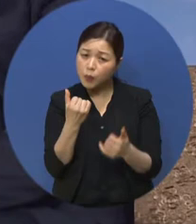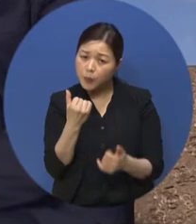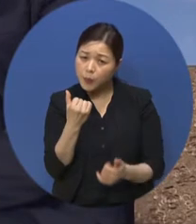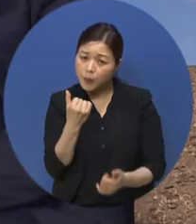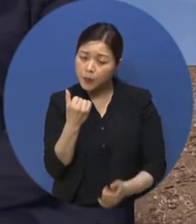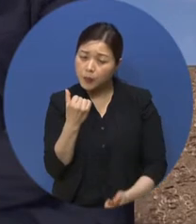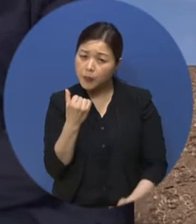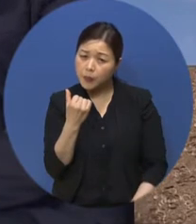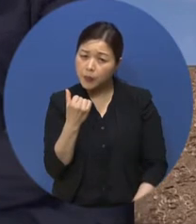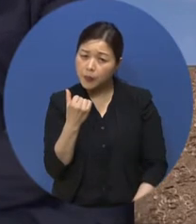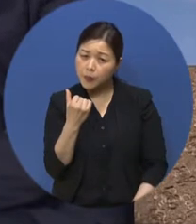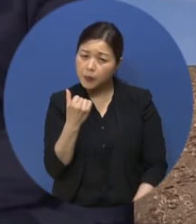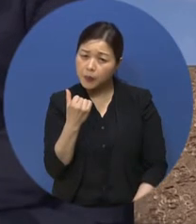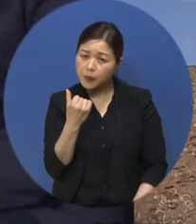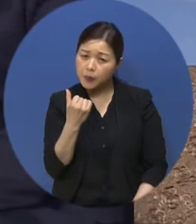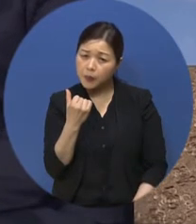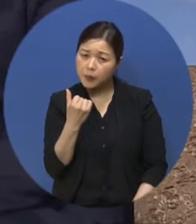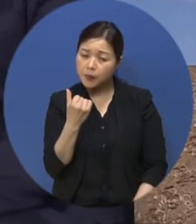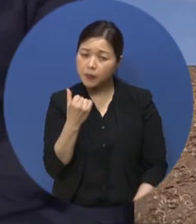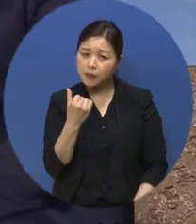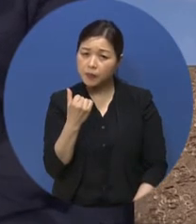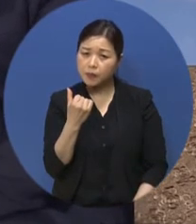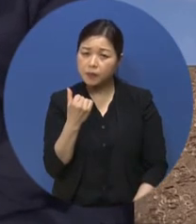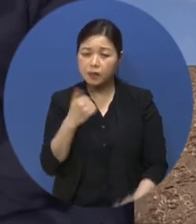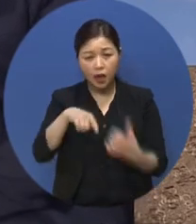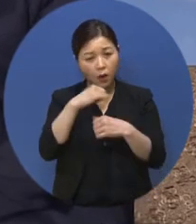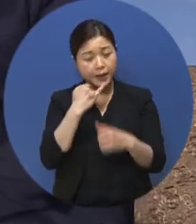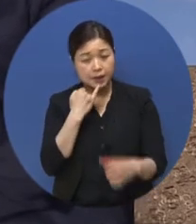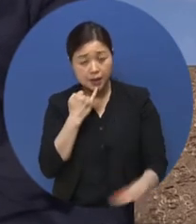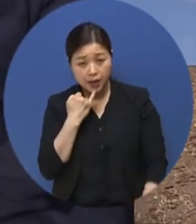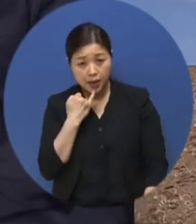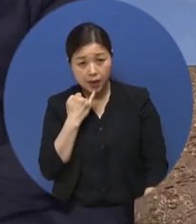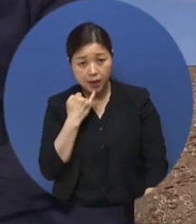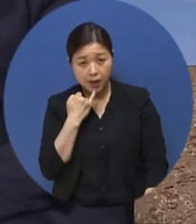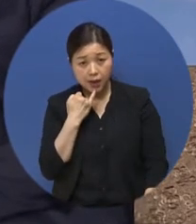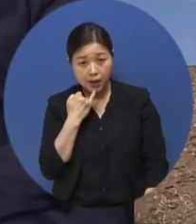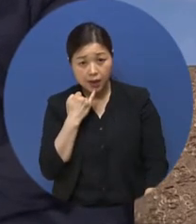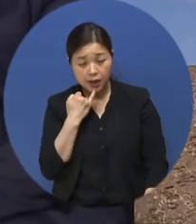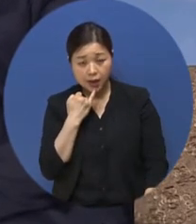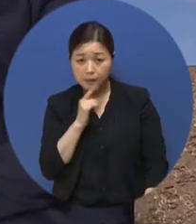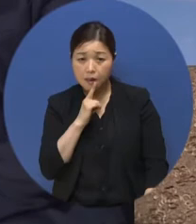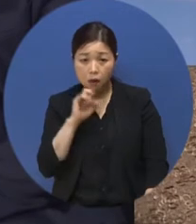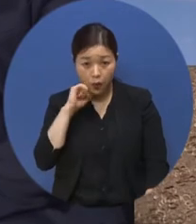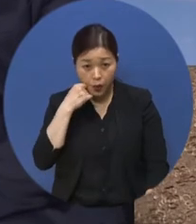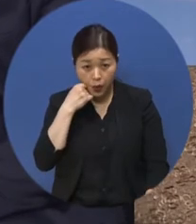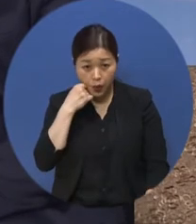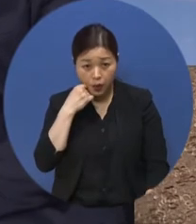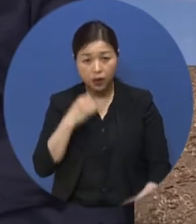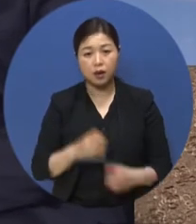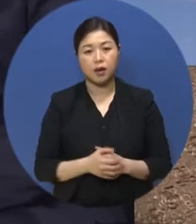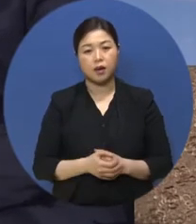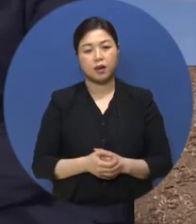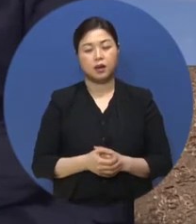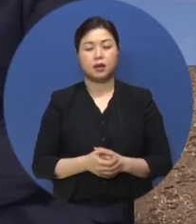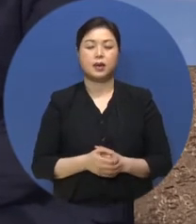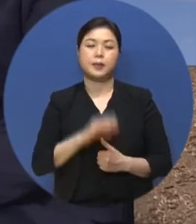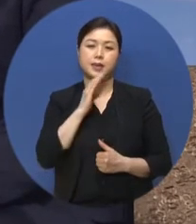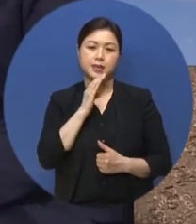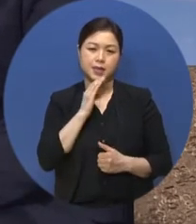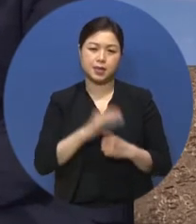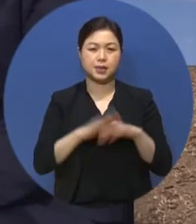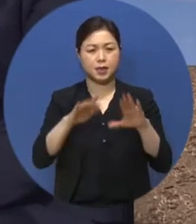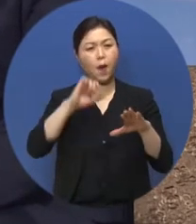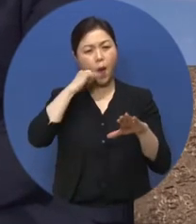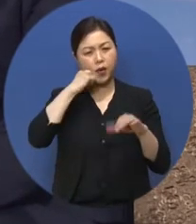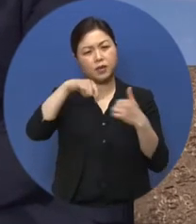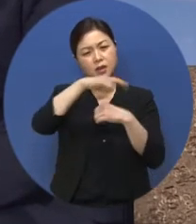뭐 그분들은 좀 나은 상황이다 이렇게 보기는 어렵다는 말씀이신가요? 당분간은 지금 이